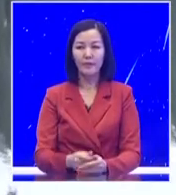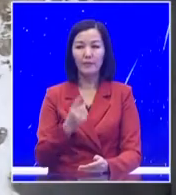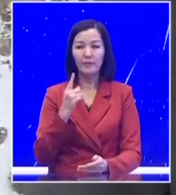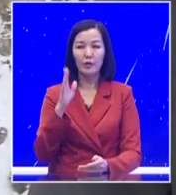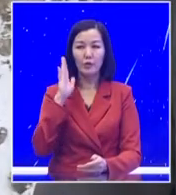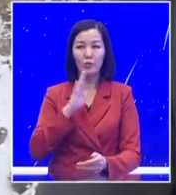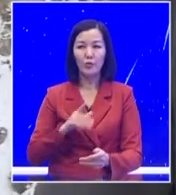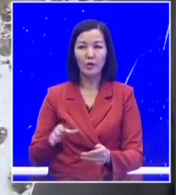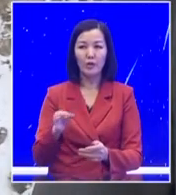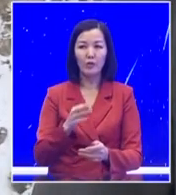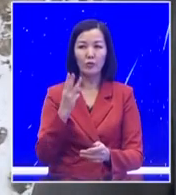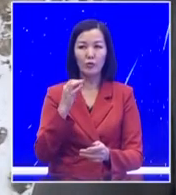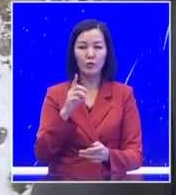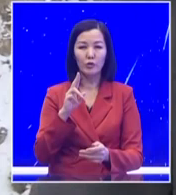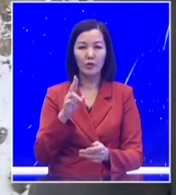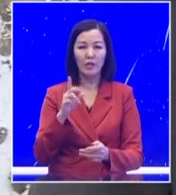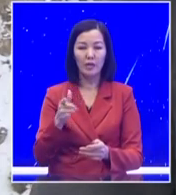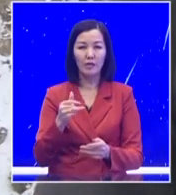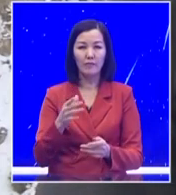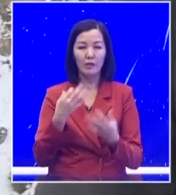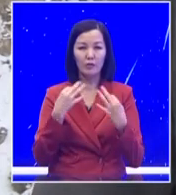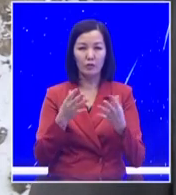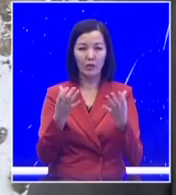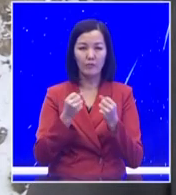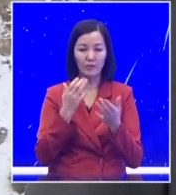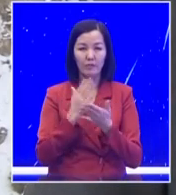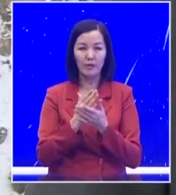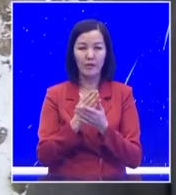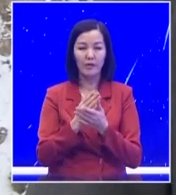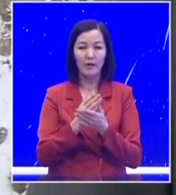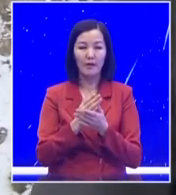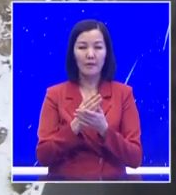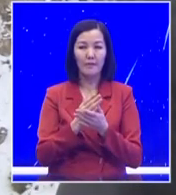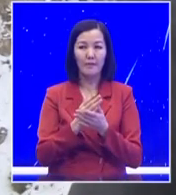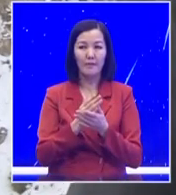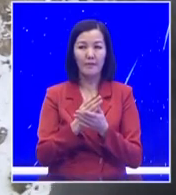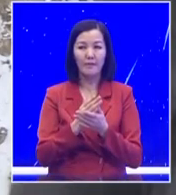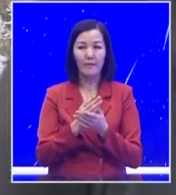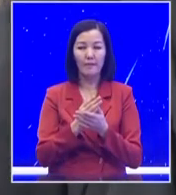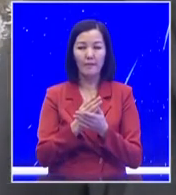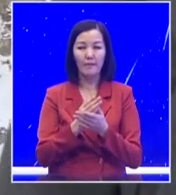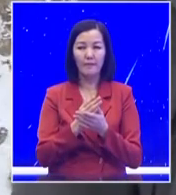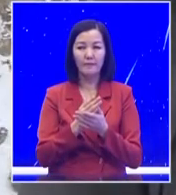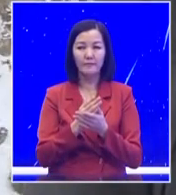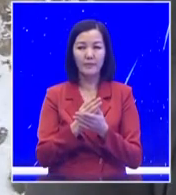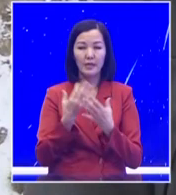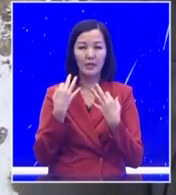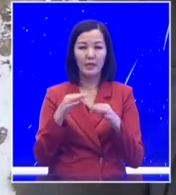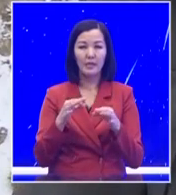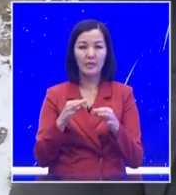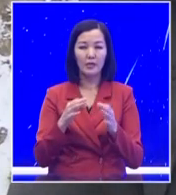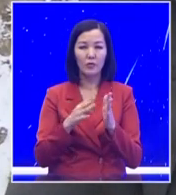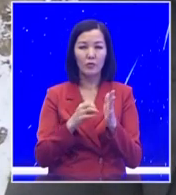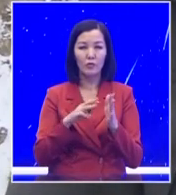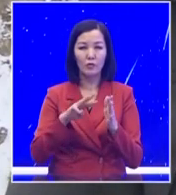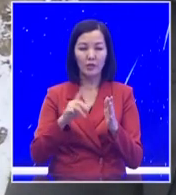рұқсатымыз бар. Екінші көлден 400 кг дейін рұқсатымыз бар. Балық аулауға. Лицензия 900